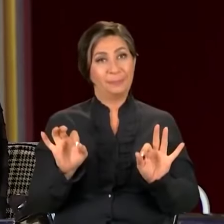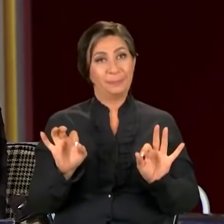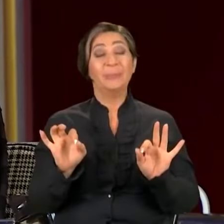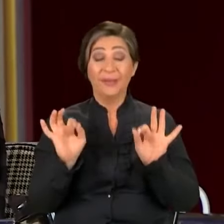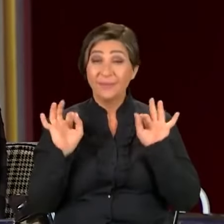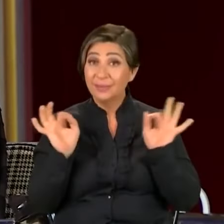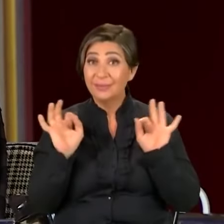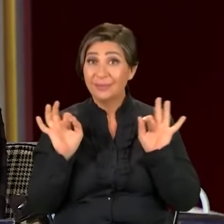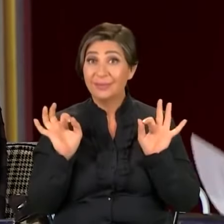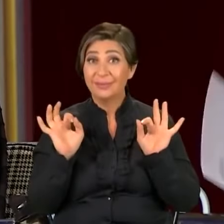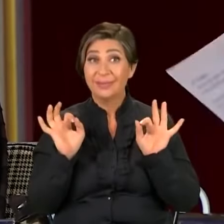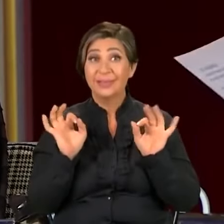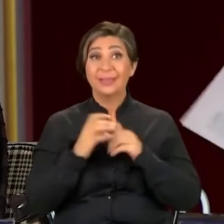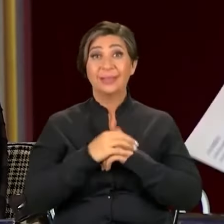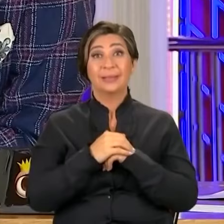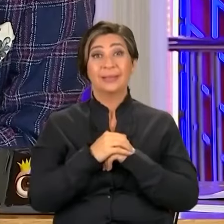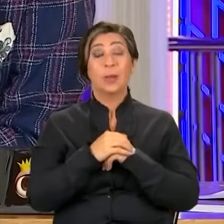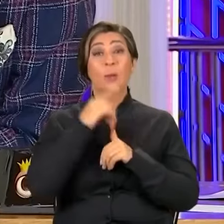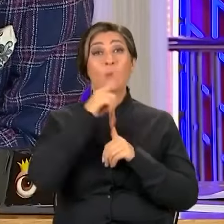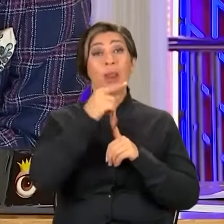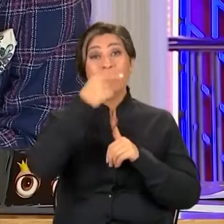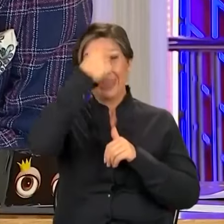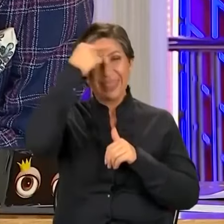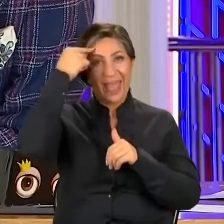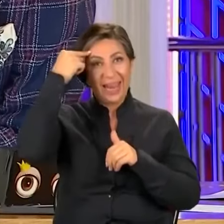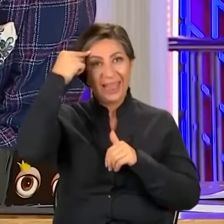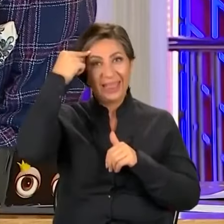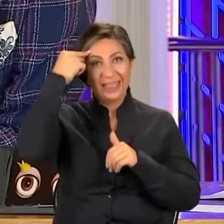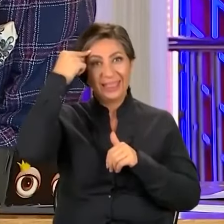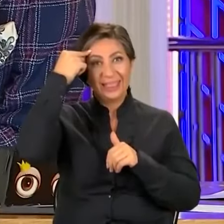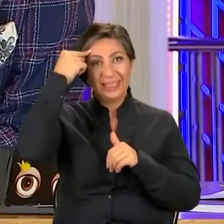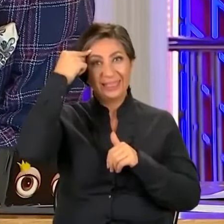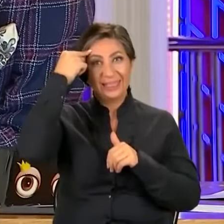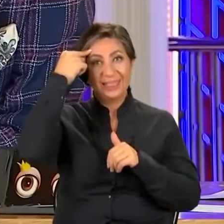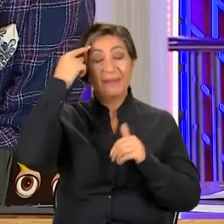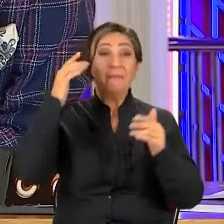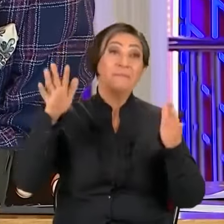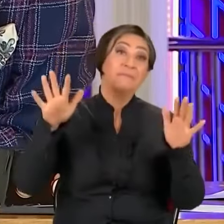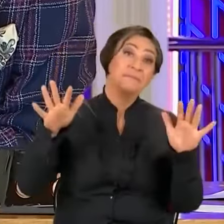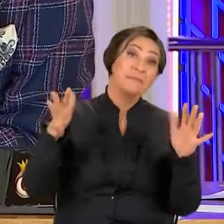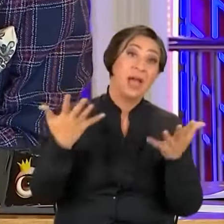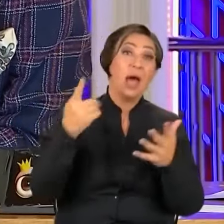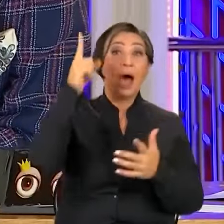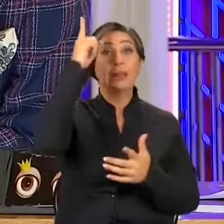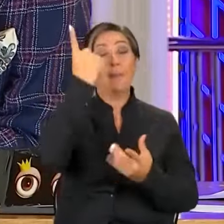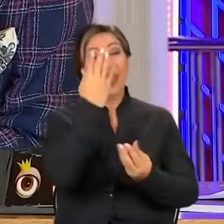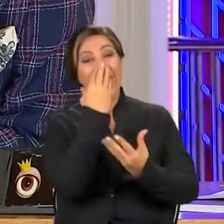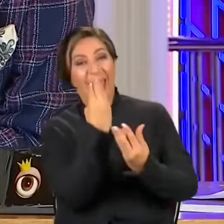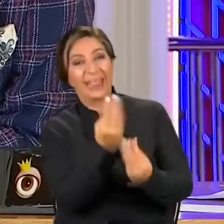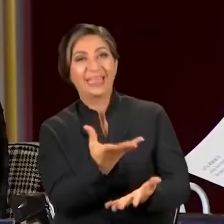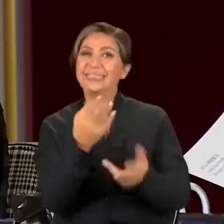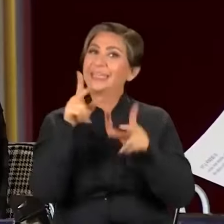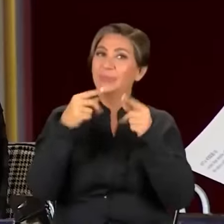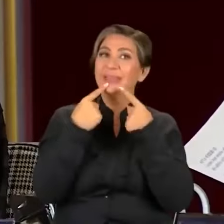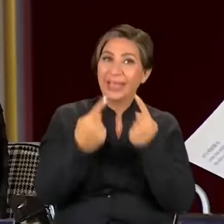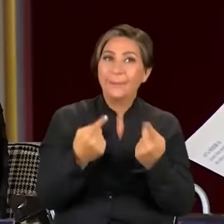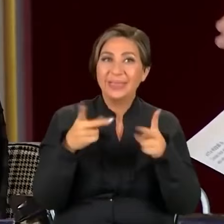Evet. Böyle talihin ya da Allah'ın bir lütfu